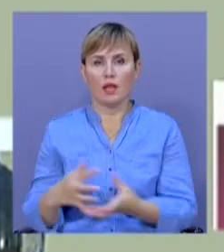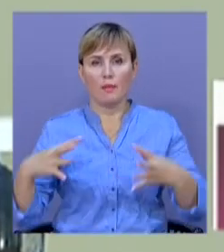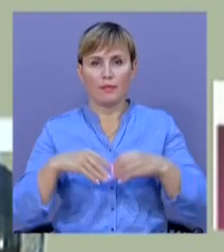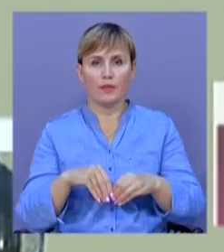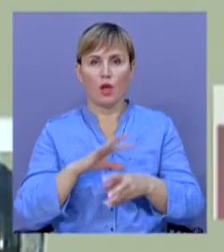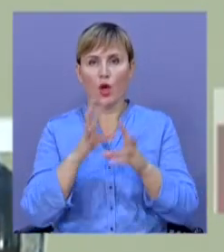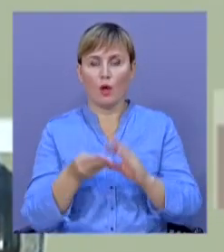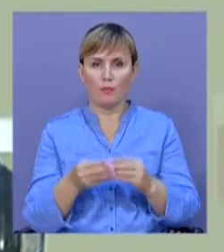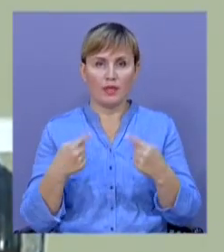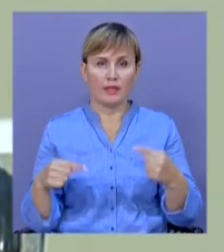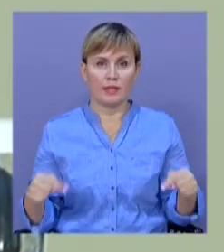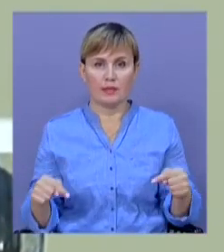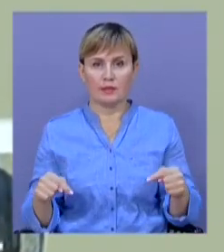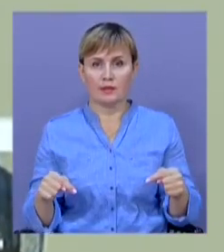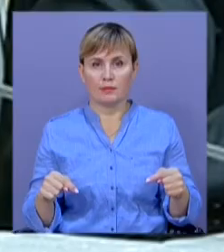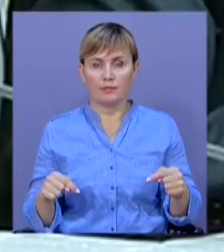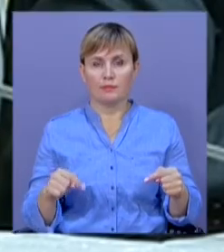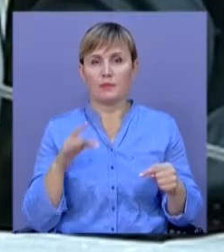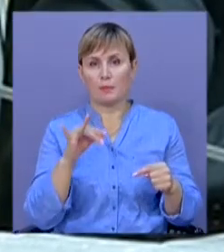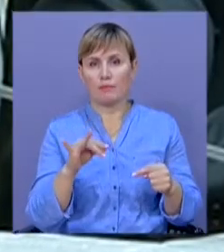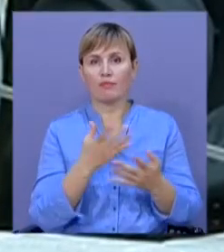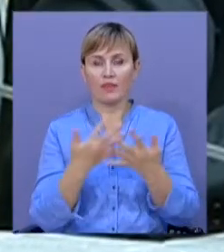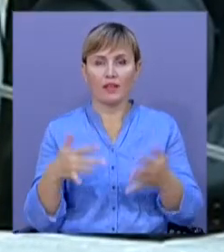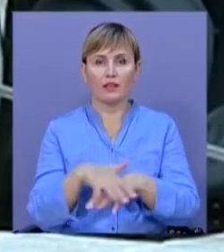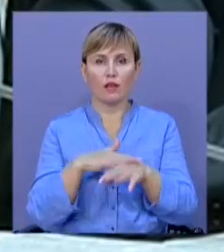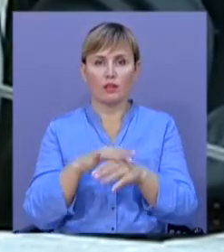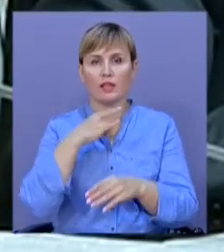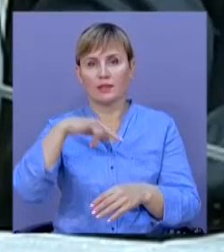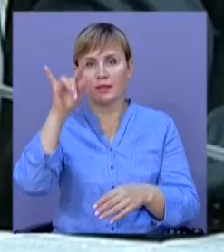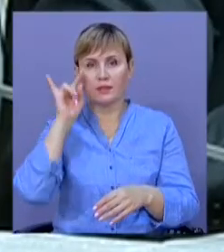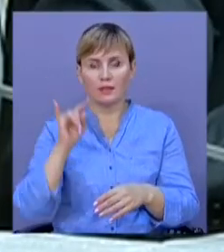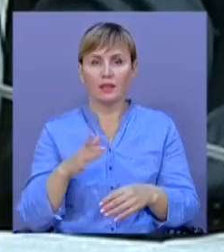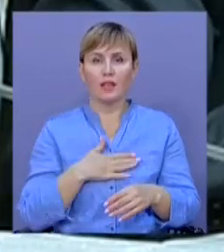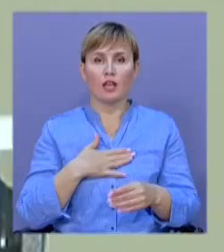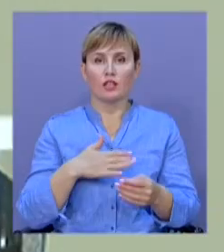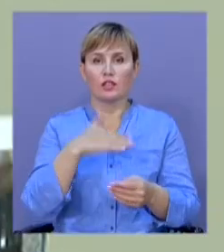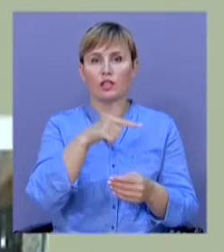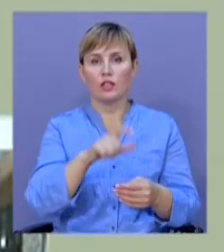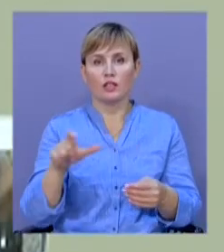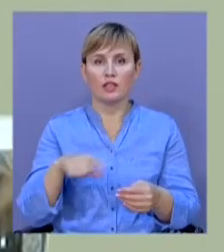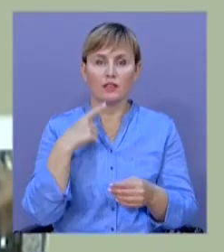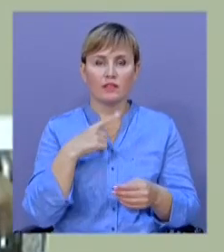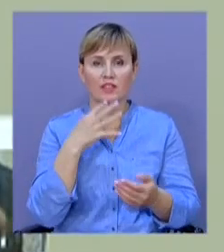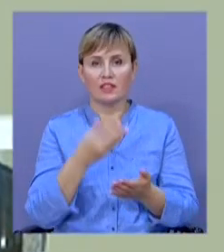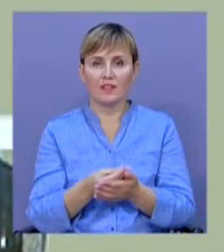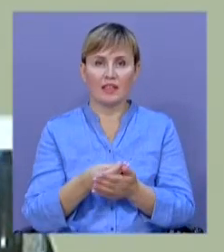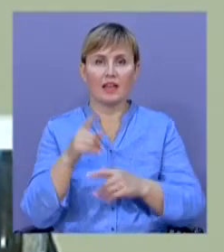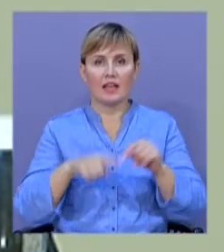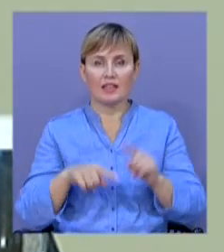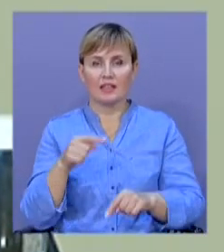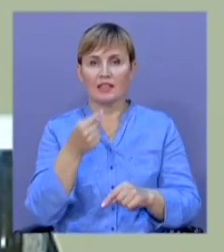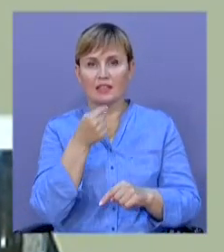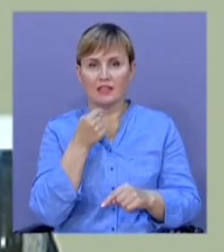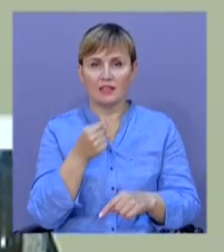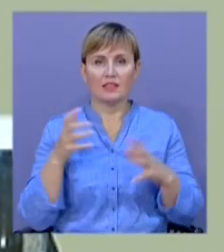общей идеей общенационального единства под эгидой Ассамблеи народа Казахстана. Наши граждане говорят на своих родных языках, сохраняют